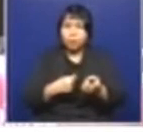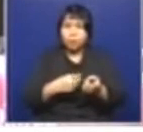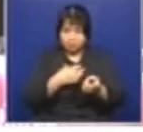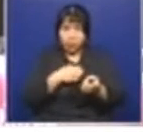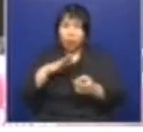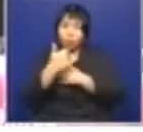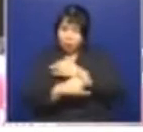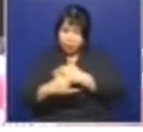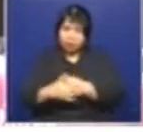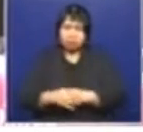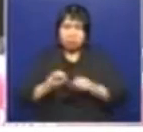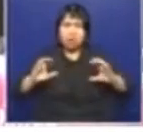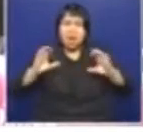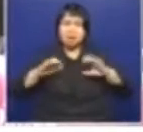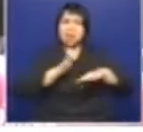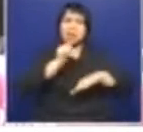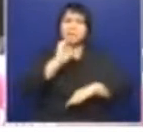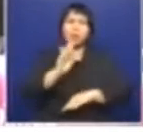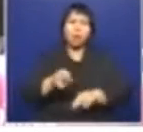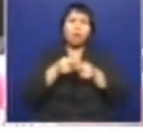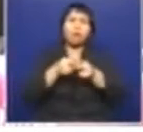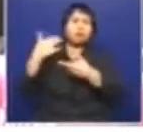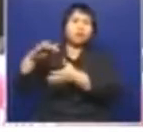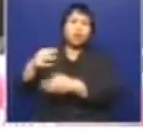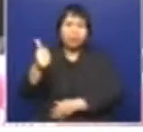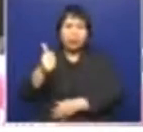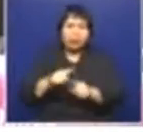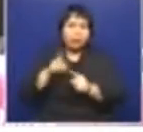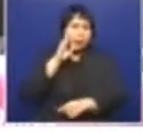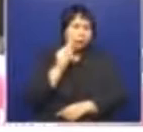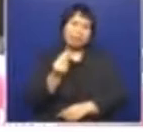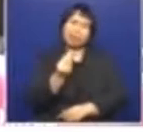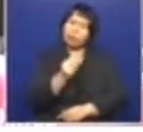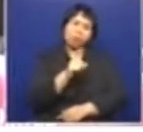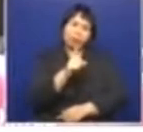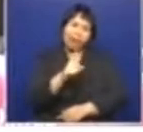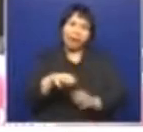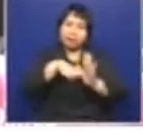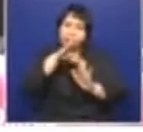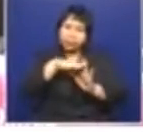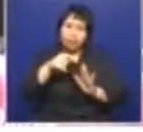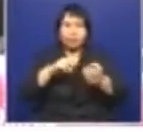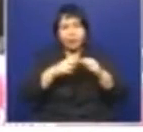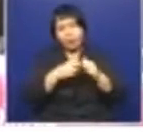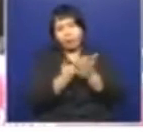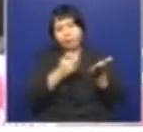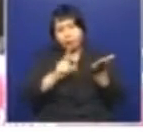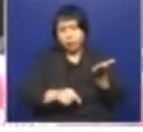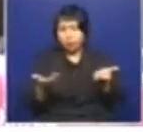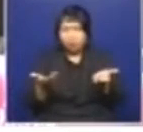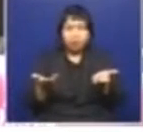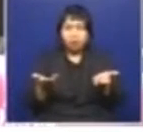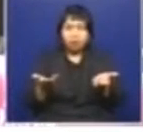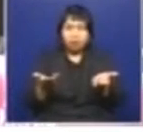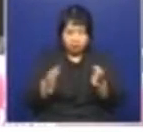ฐบาลไม่ต้องเก่งหรอกครับทุเรียนมันไปของมันได้แต่ตัวอื่นล่ะลำไยจะตายแถวภาคเหนือโวยกันแทบตายแล้วตัวอื่นอย่างนี้